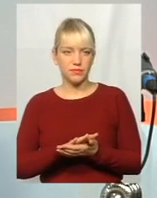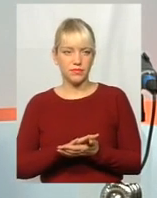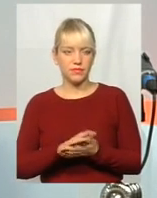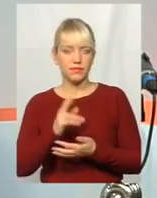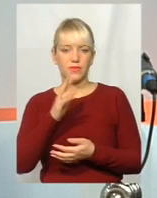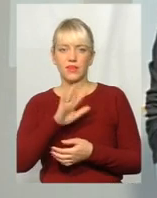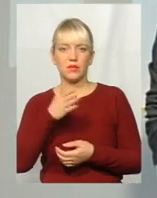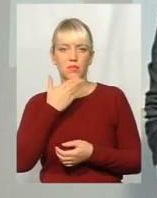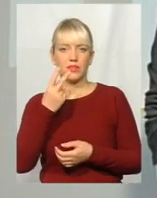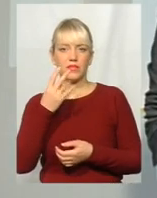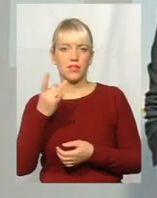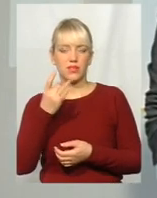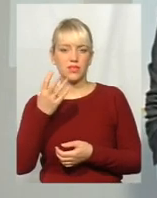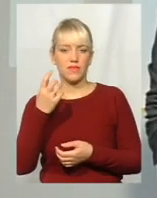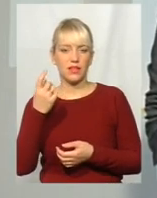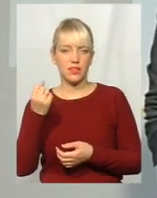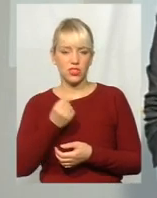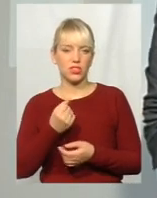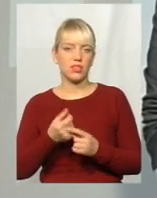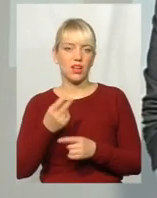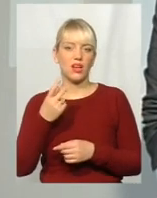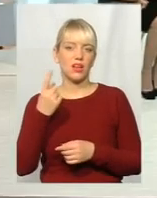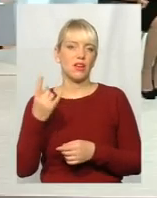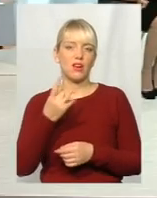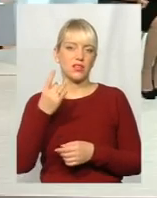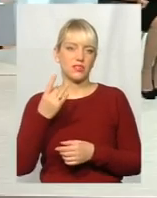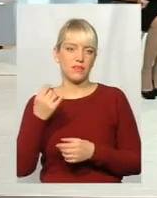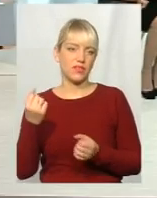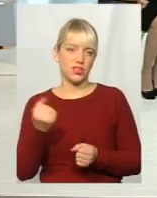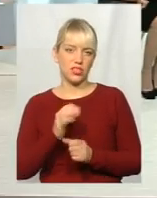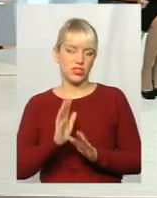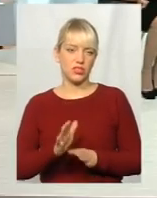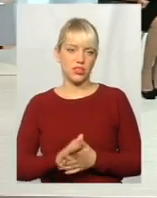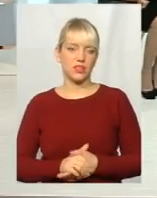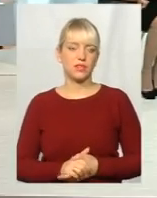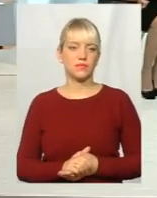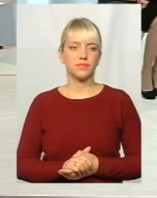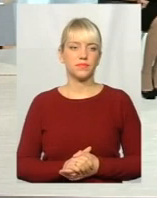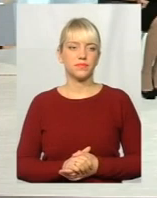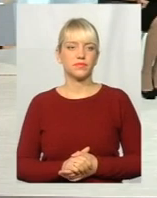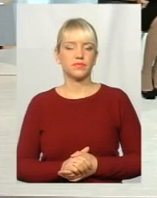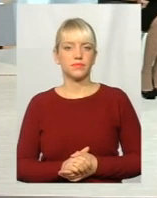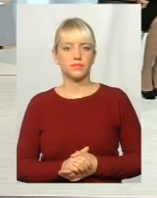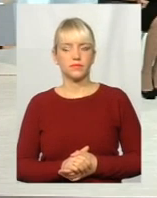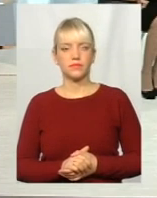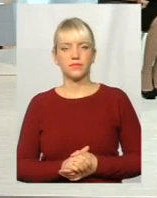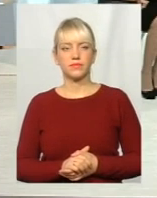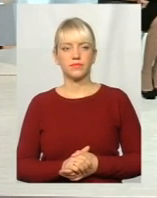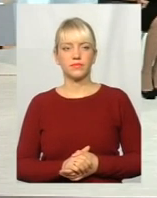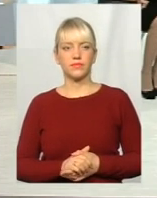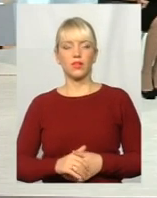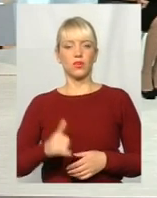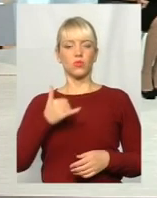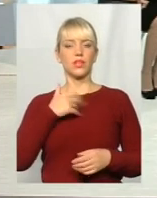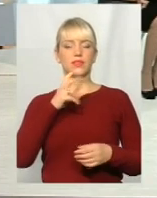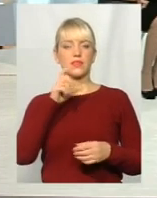тиждень, а раз на тиждень. Дякую, пане Сергій. Пані Наталія, яка ваша думка з цього приводу? Власне кажучи, у нас за